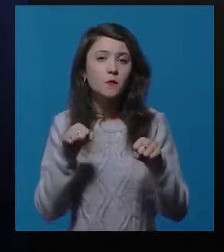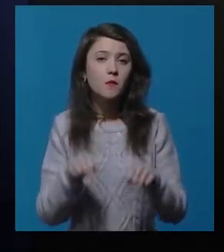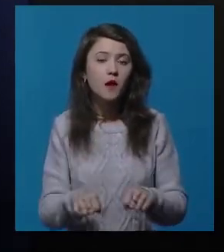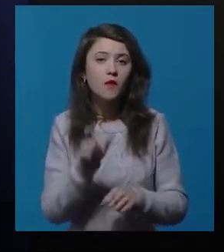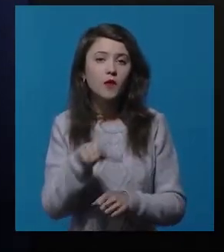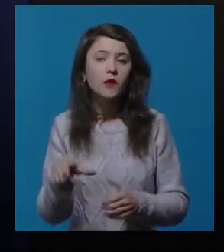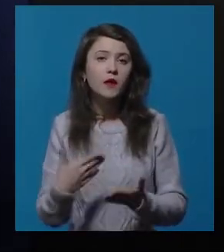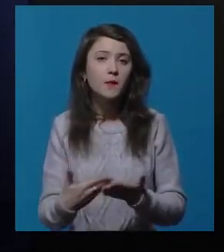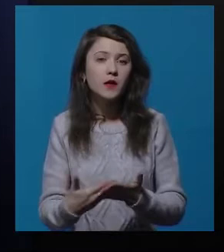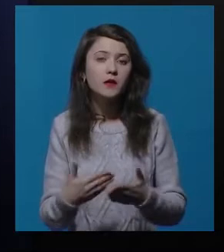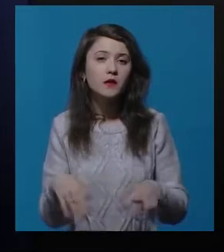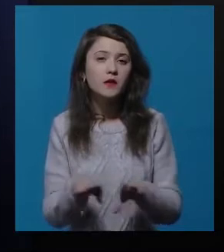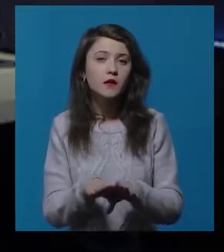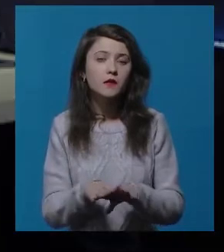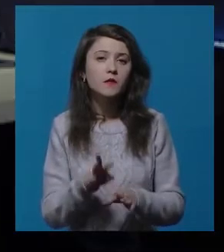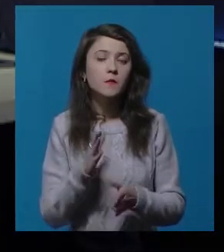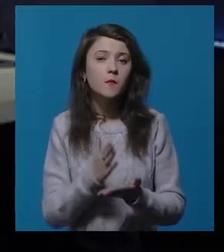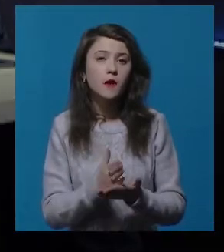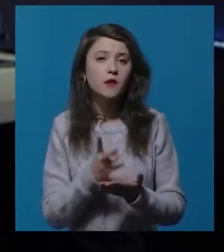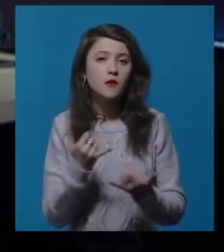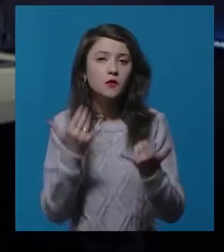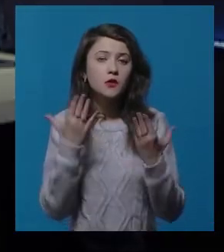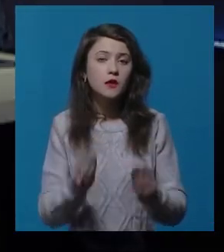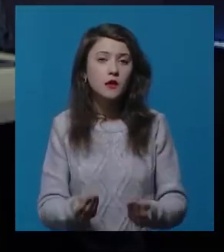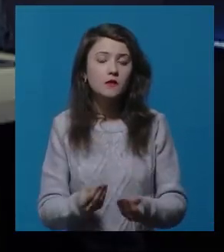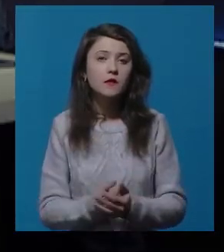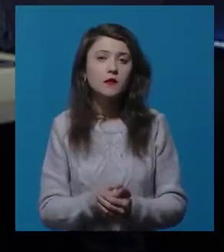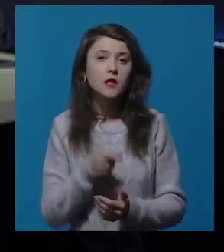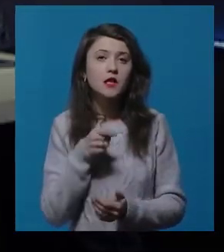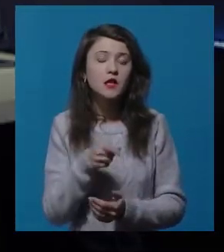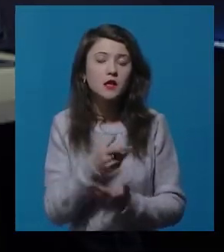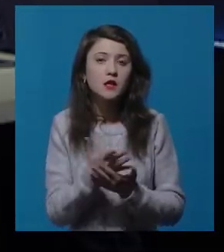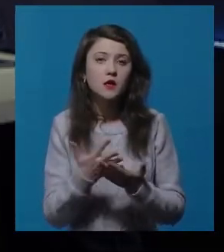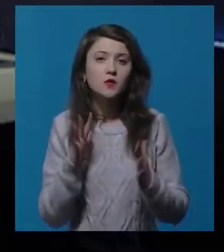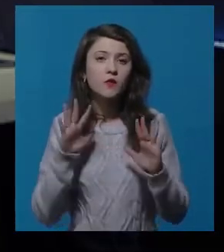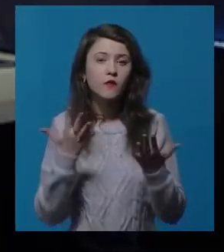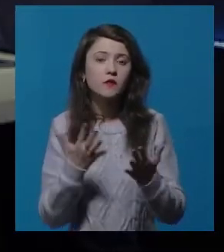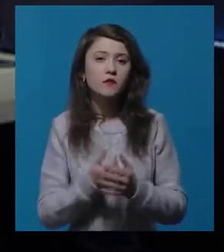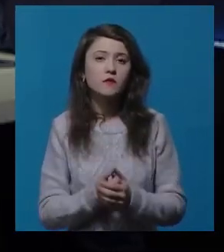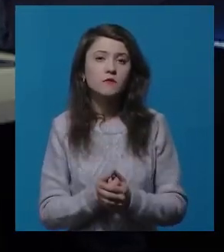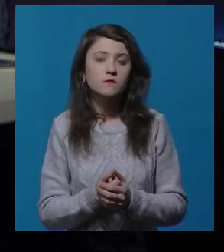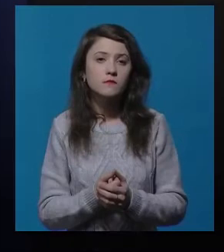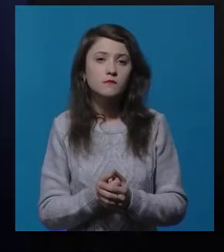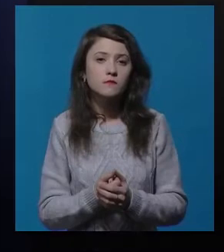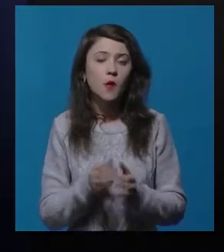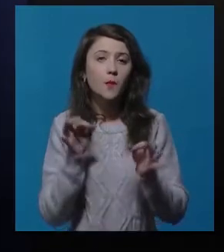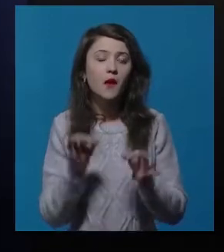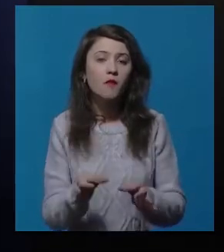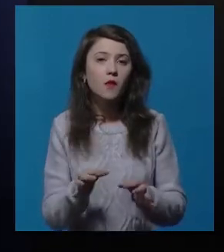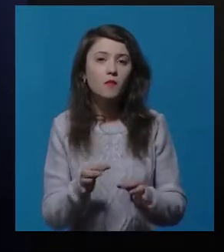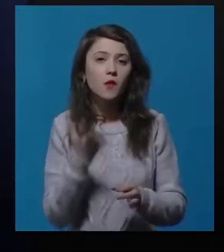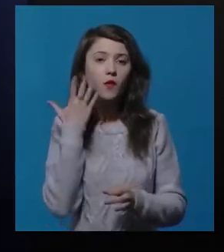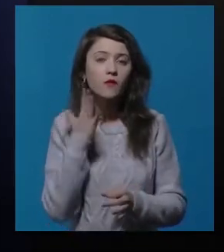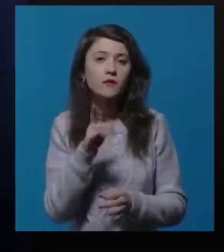Наприклад, такі, ми на сьогоднішній день маємо 1000 випадків оправдовувальних вироків у суді. Тобто, коли в залі